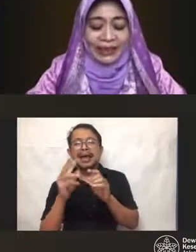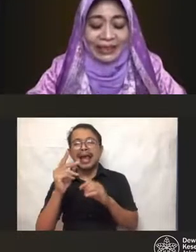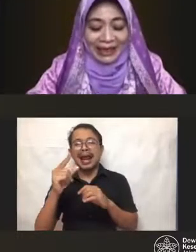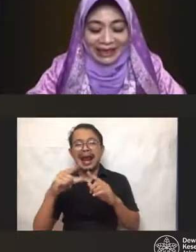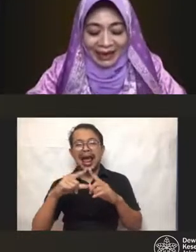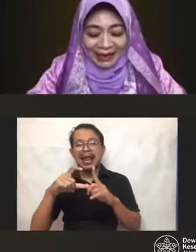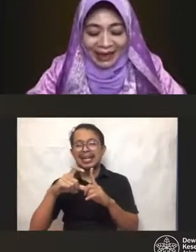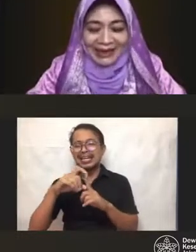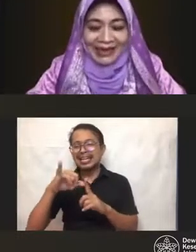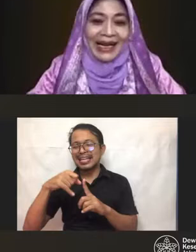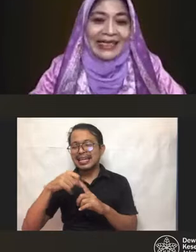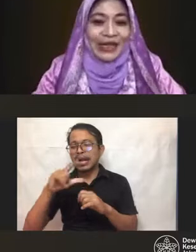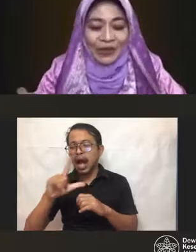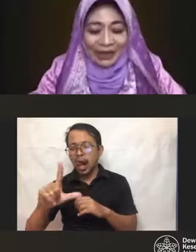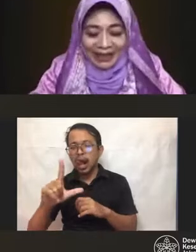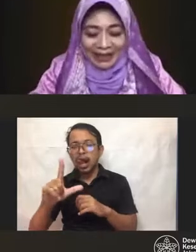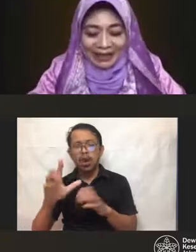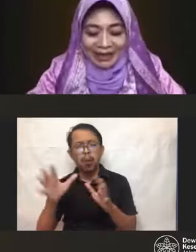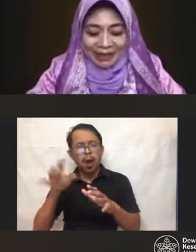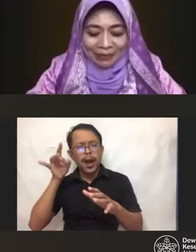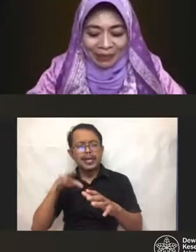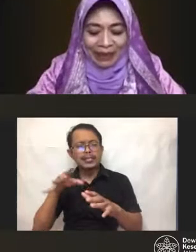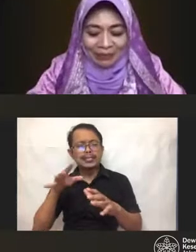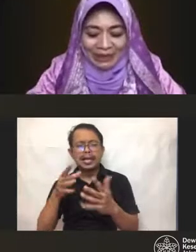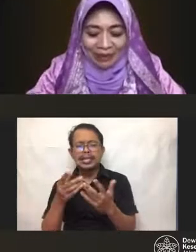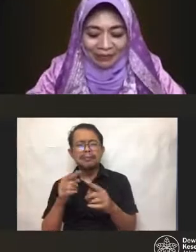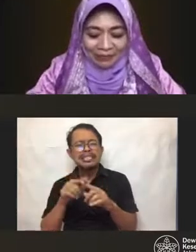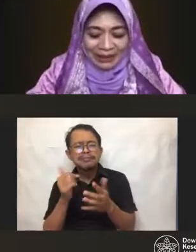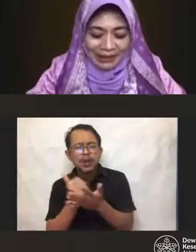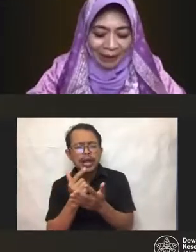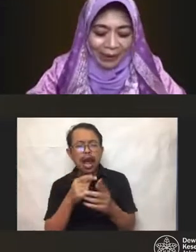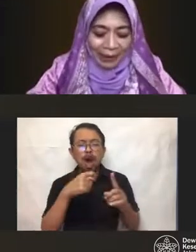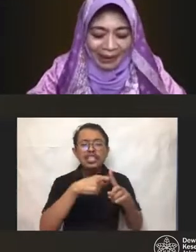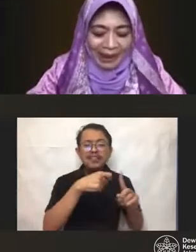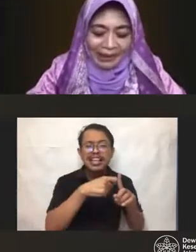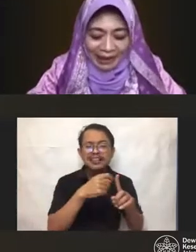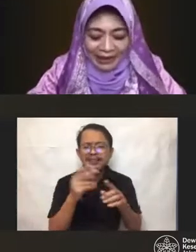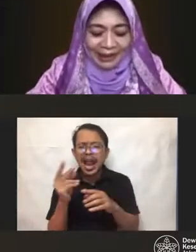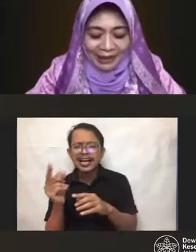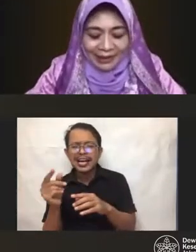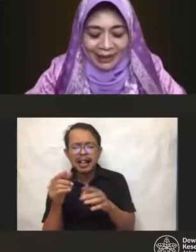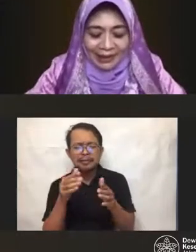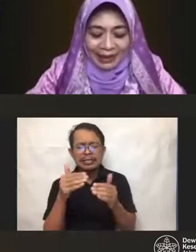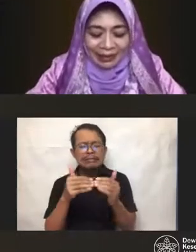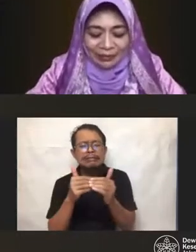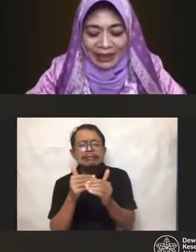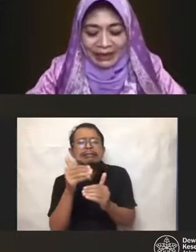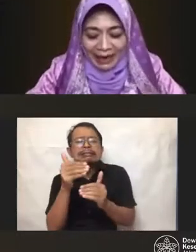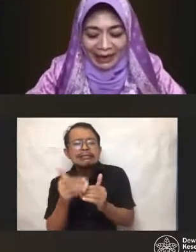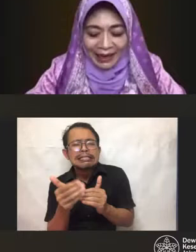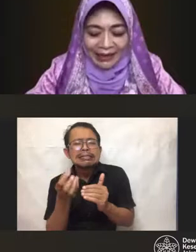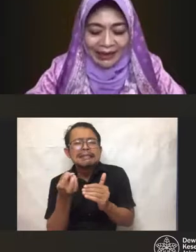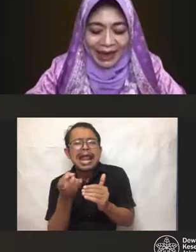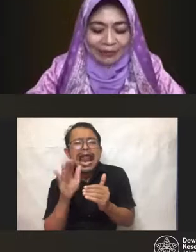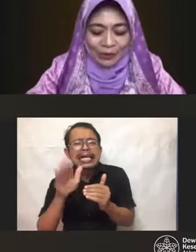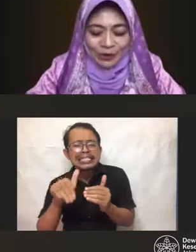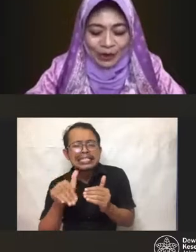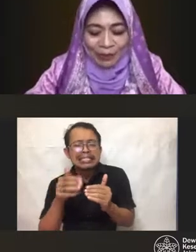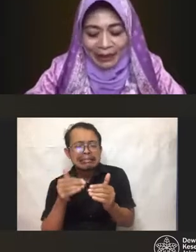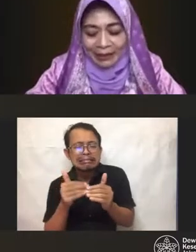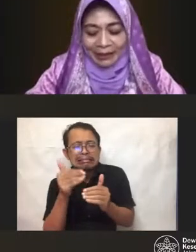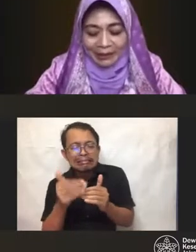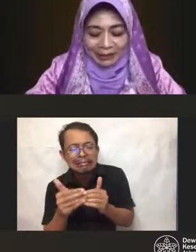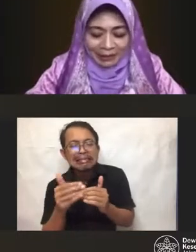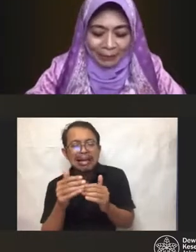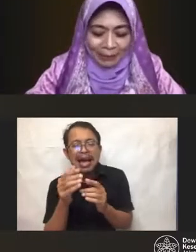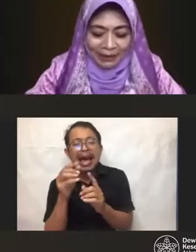radikal itu tinggal selangkah lagi, tinggal satu klik aja ya, mereka bisa menjadi radikal, dan kemudian selangkah lagi akan menuju